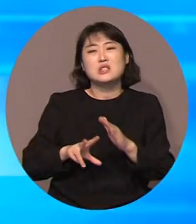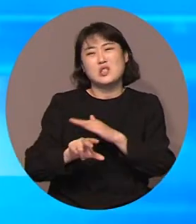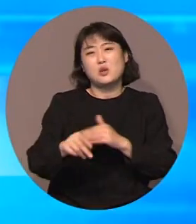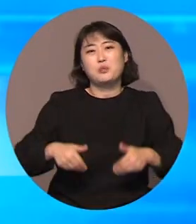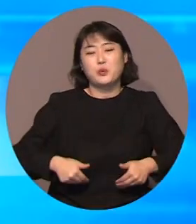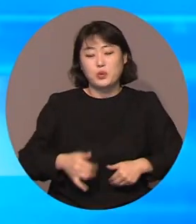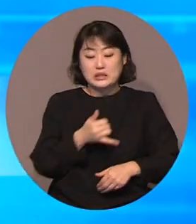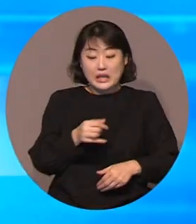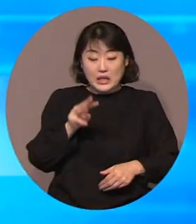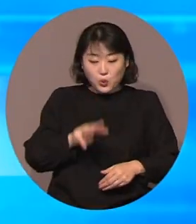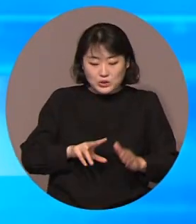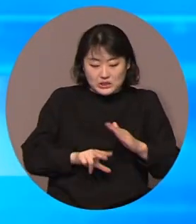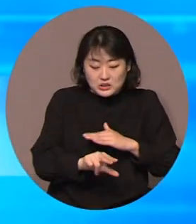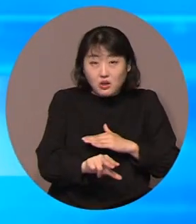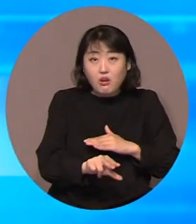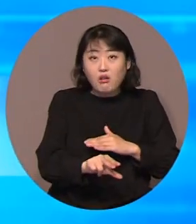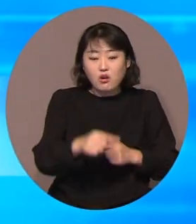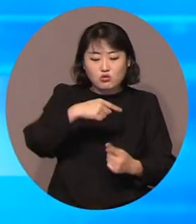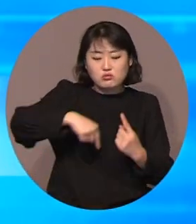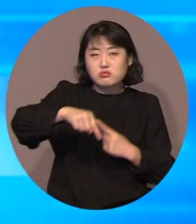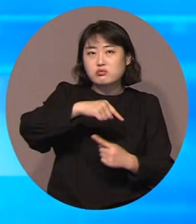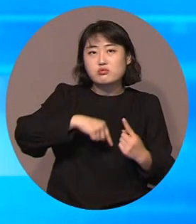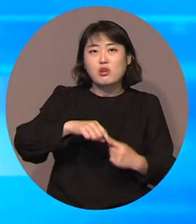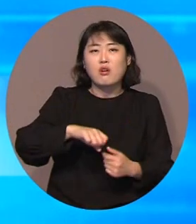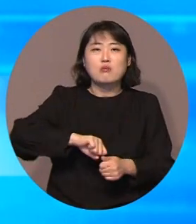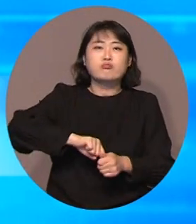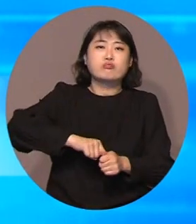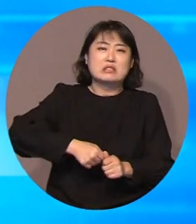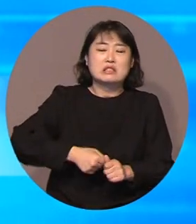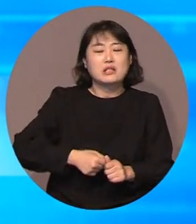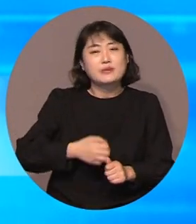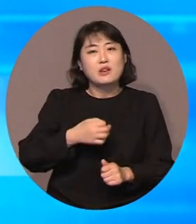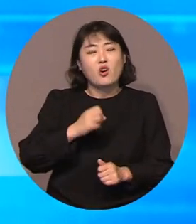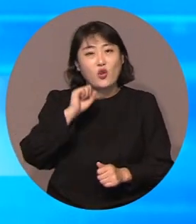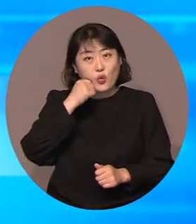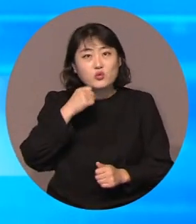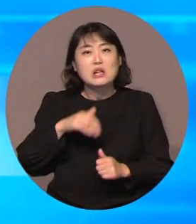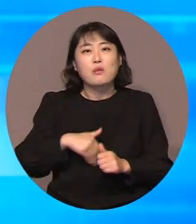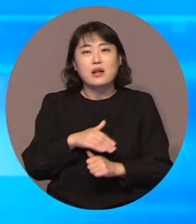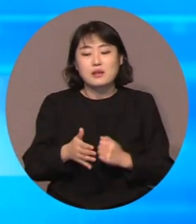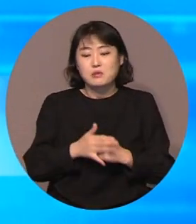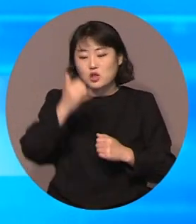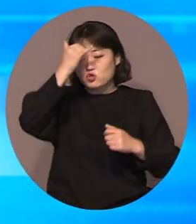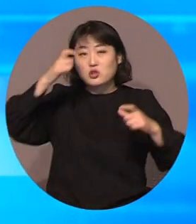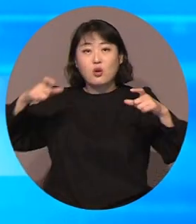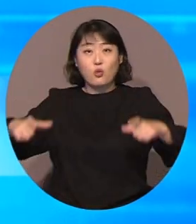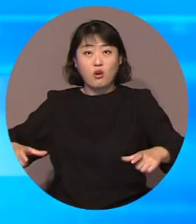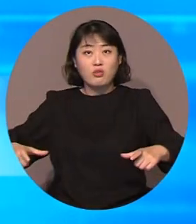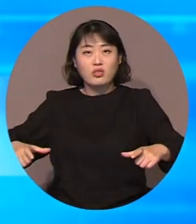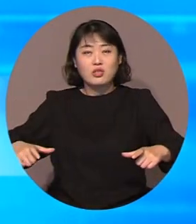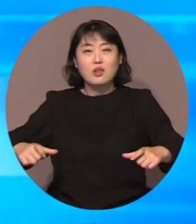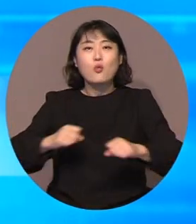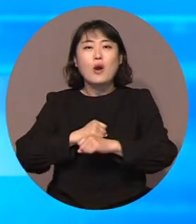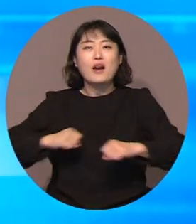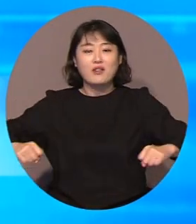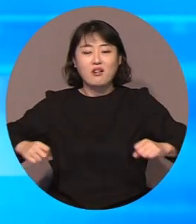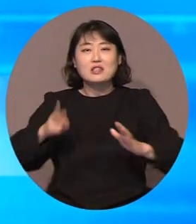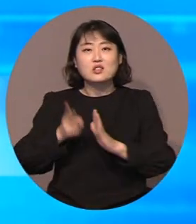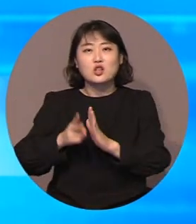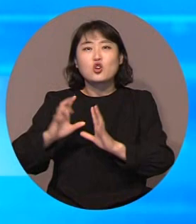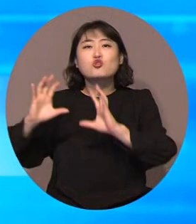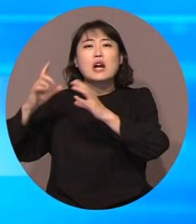세종시 자체적으로 지하철을 운영한다는 것은 좀 무리가 있는 부분이라서 지금 충청권 광역철도라고 해서 국가